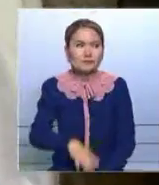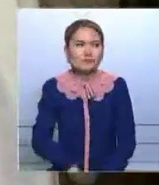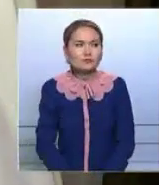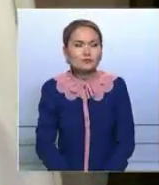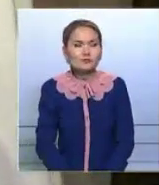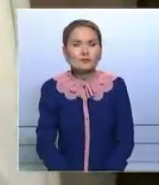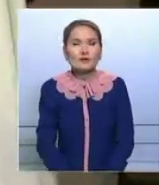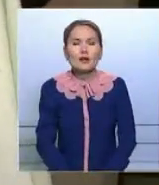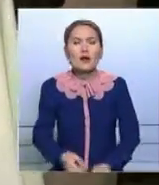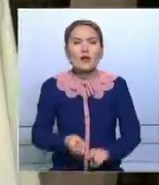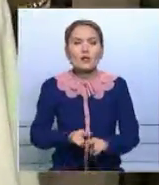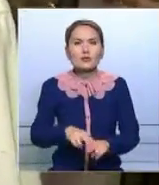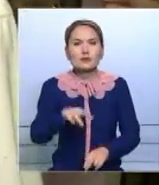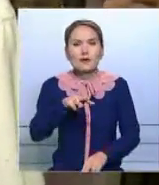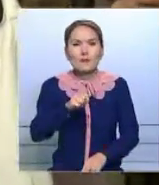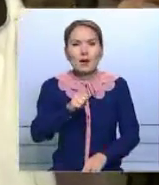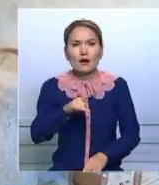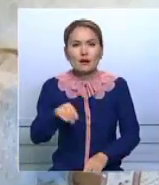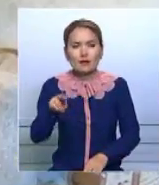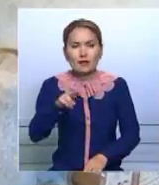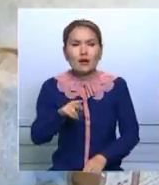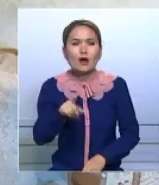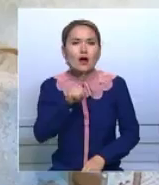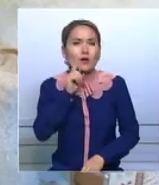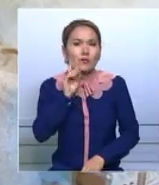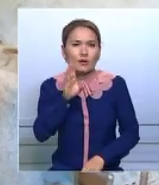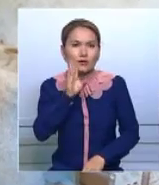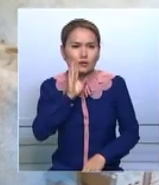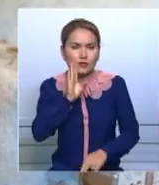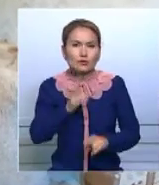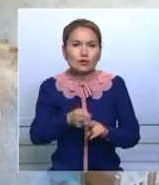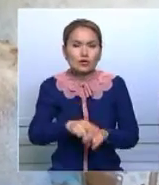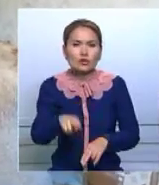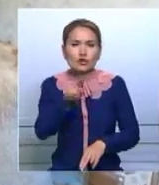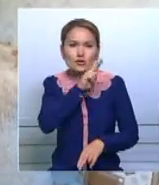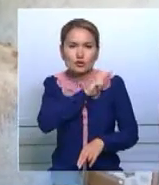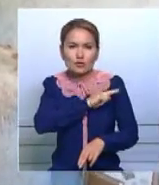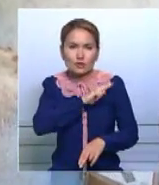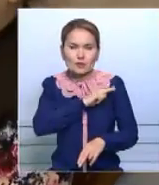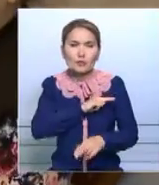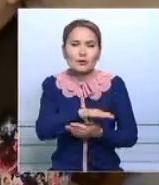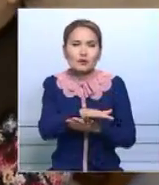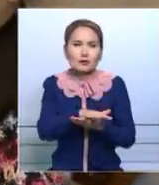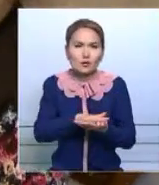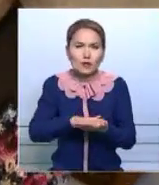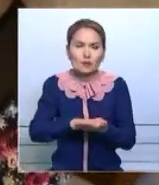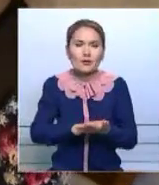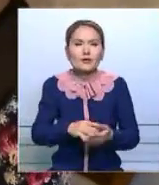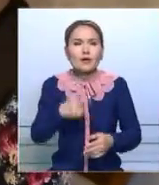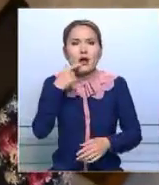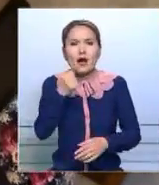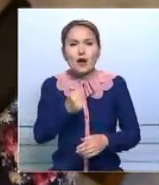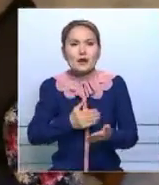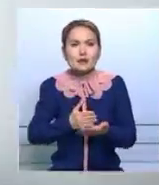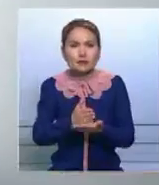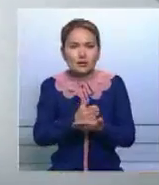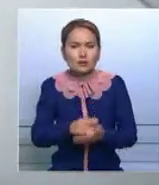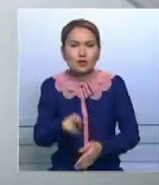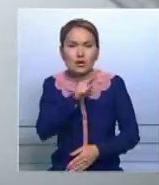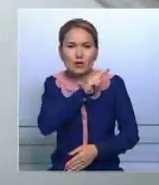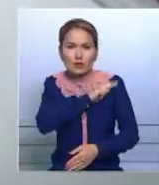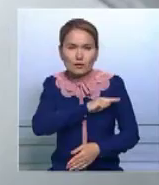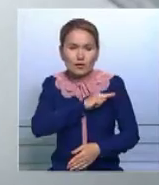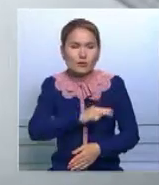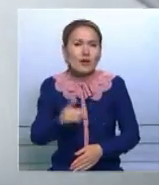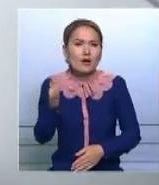ұсынды. Мария көп ойланып, одан бас тартуға мәжбүр болды. Дегенмен әскери қызметті сағынған қария сол